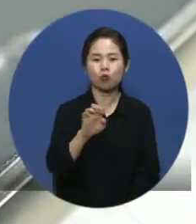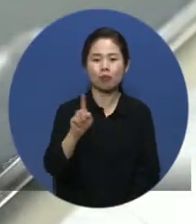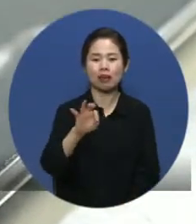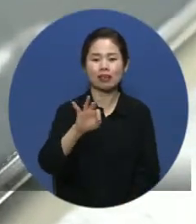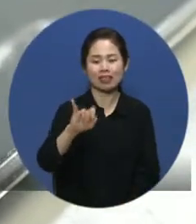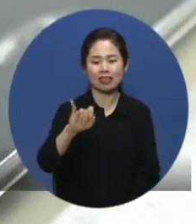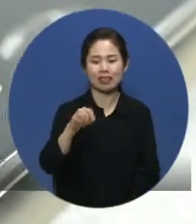있습니다.